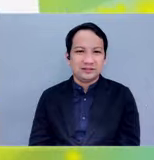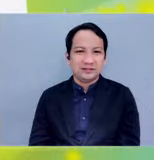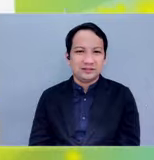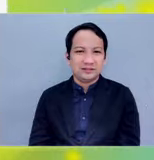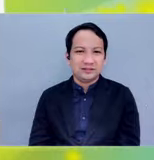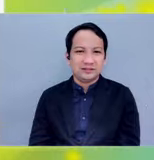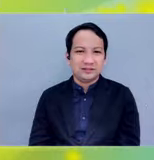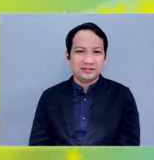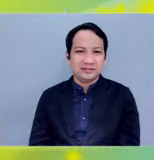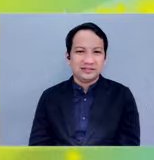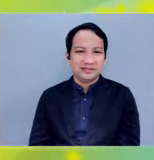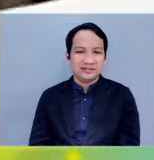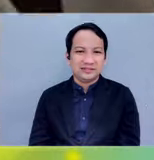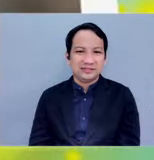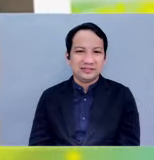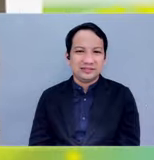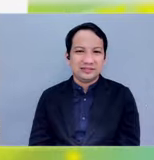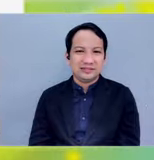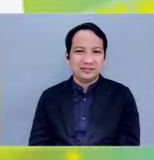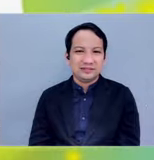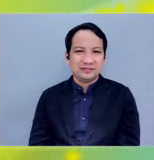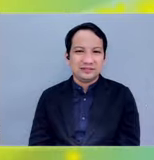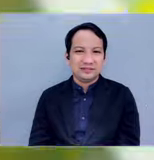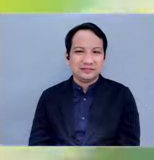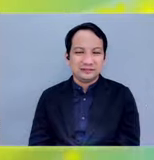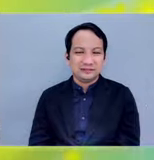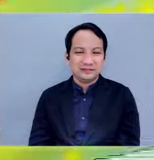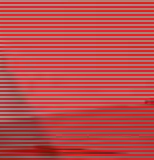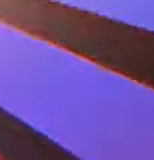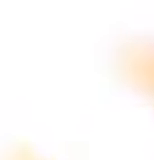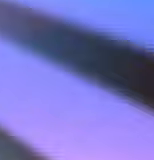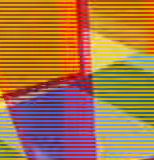Elliot. Hello! Okay! Yun!